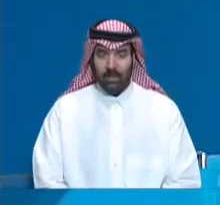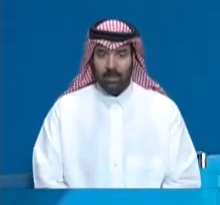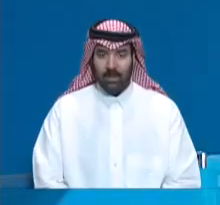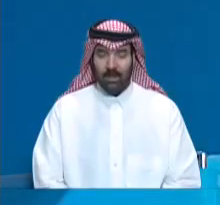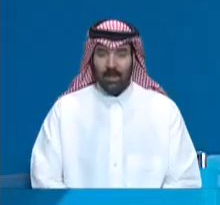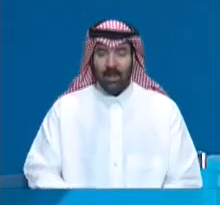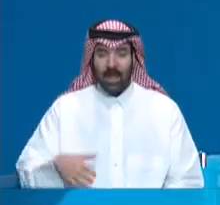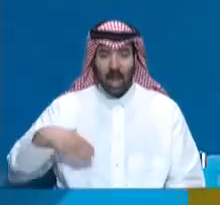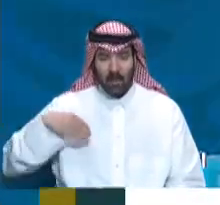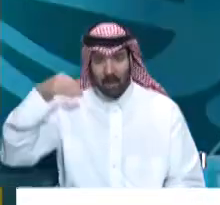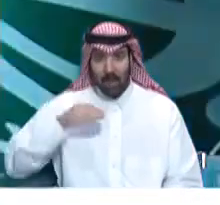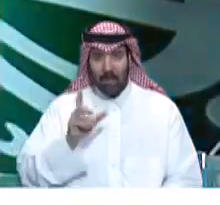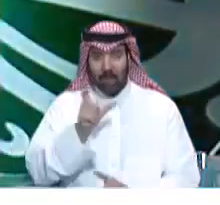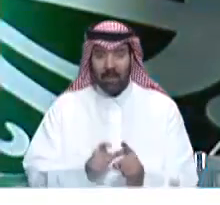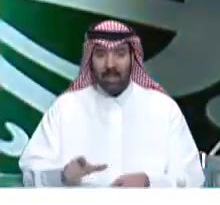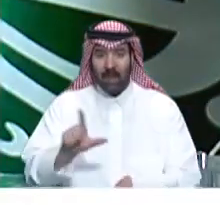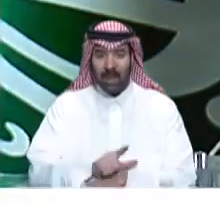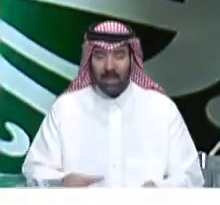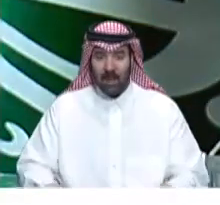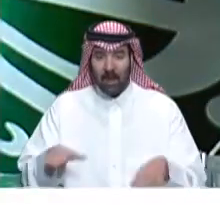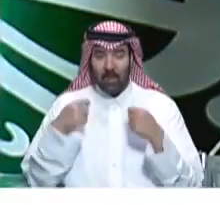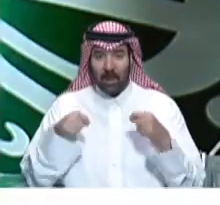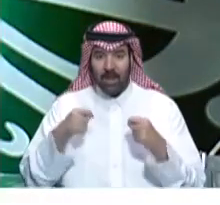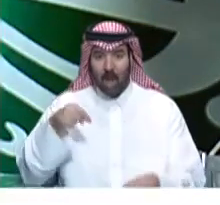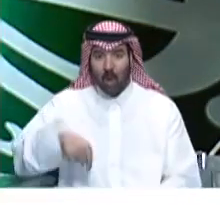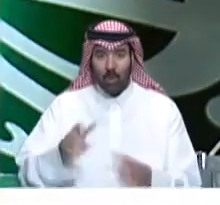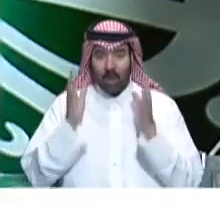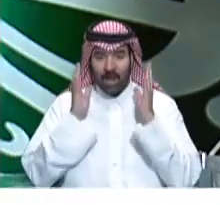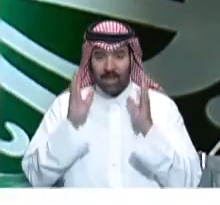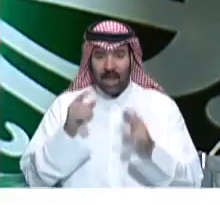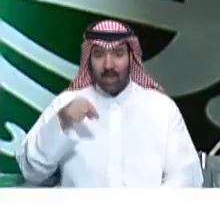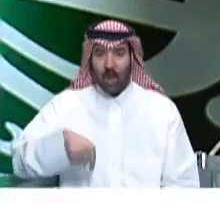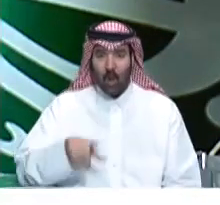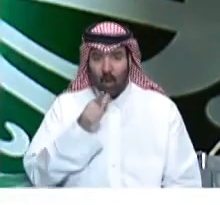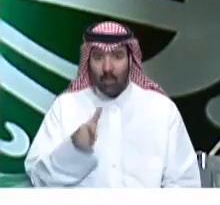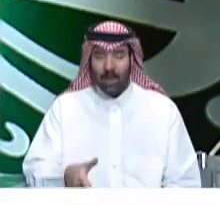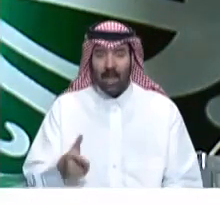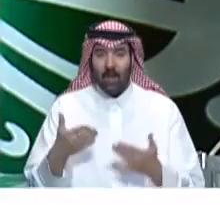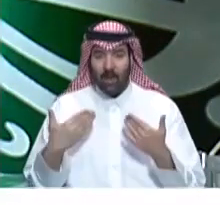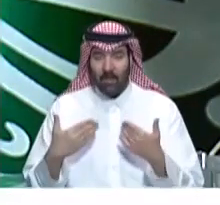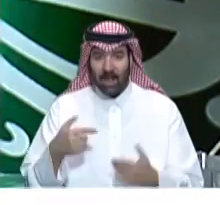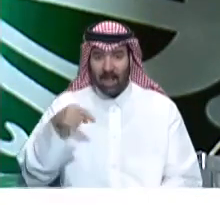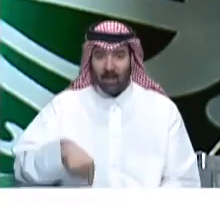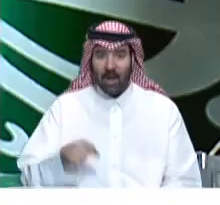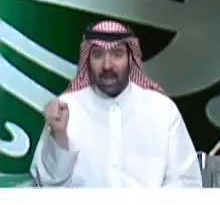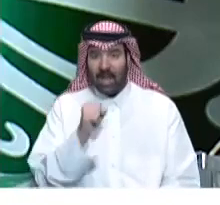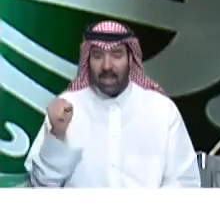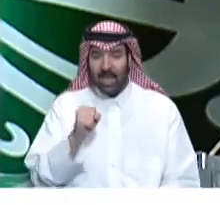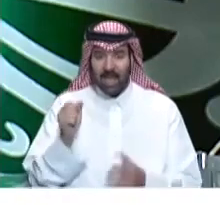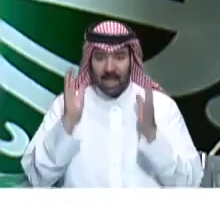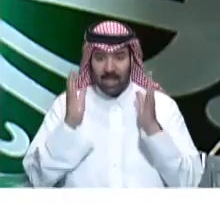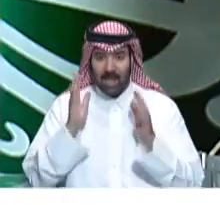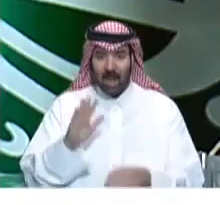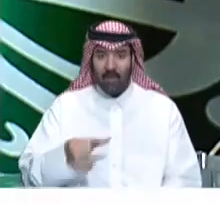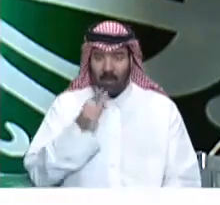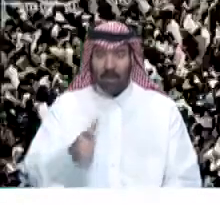أدى صاحب السمو الملكي الأمير محمد بن سلمان بن عبد العزيز آل سعود ولي العهد رئيس مجلس الوزراء صلاة عيد الفطر المبارك